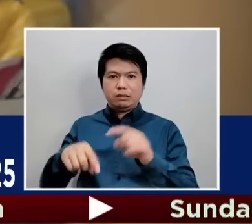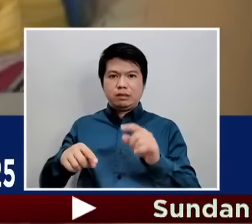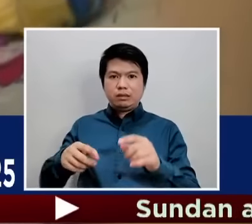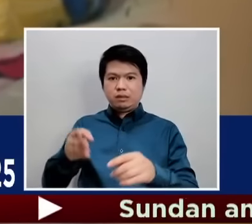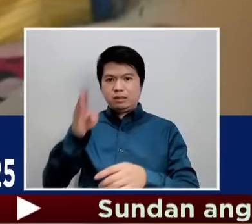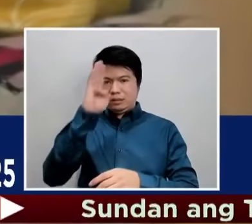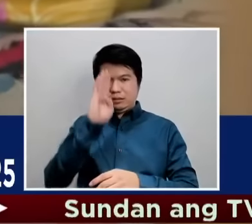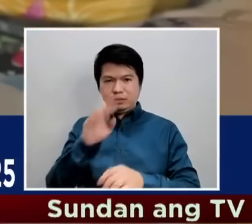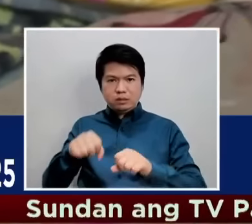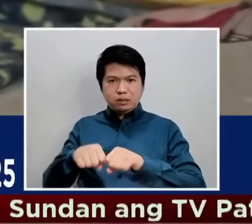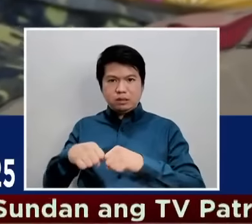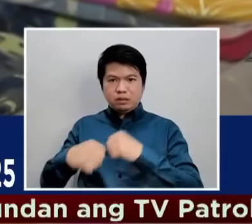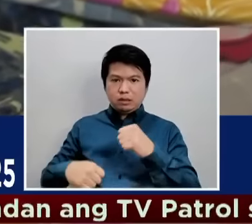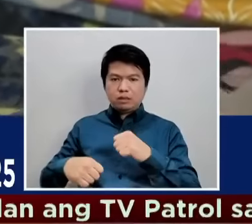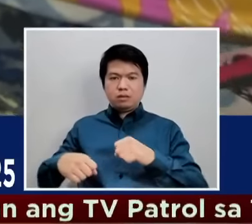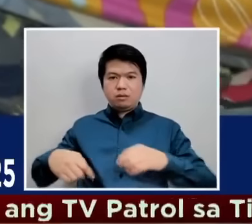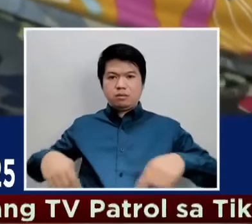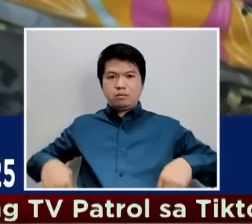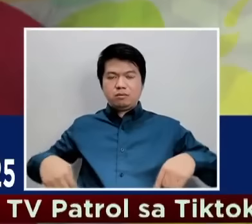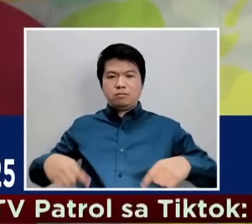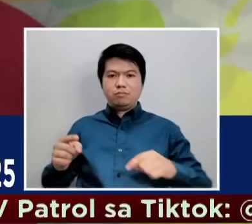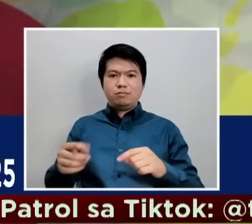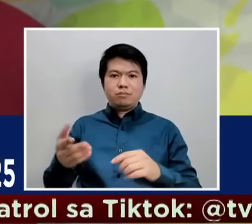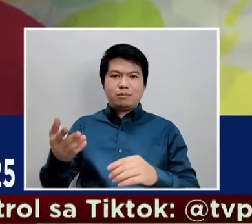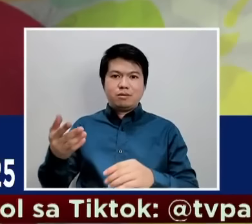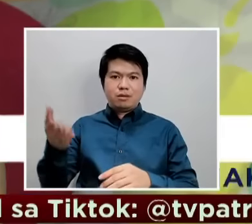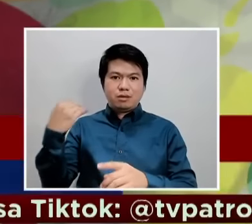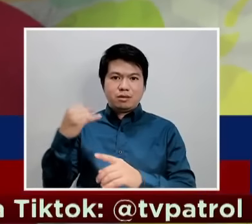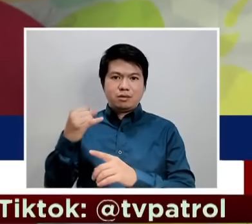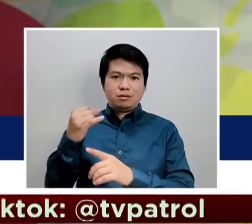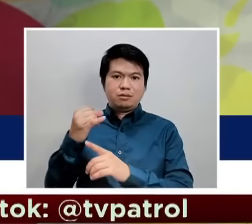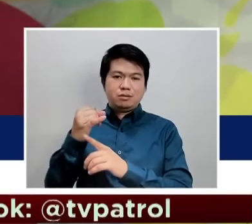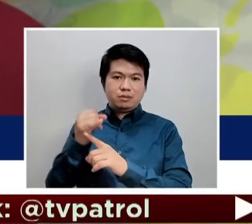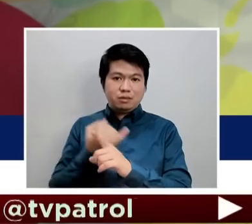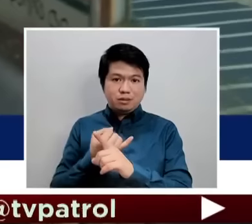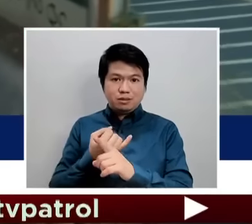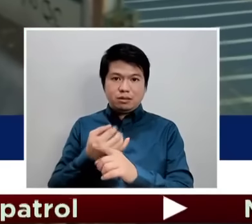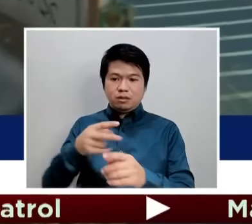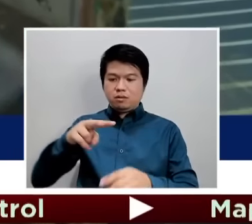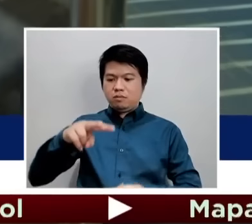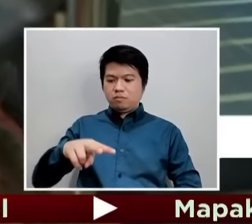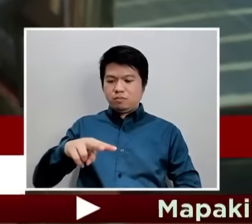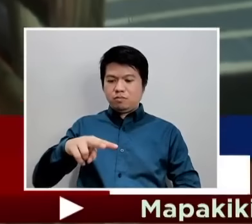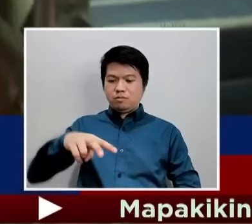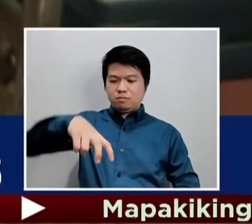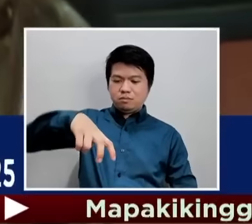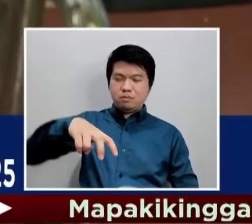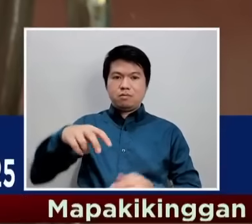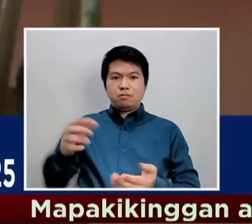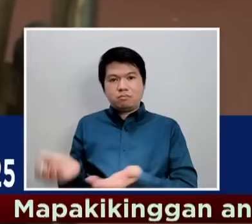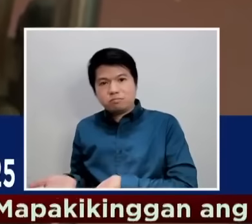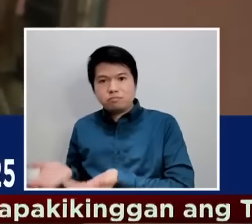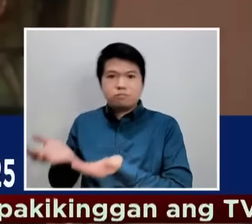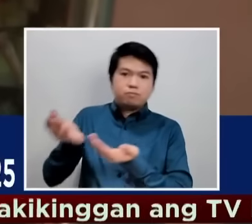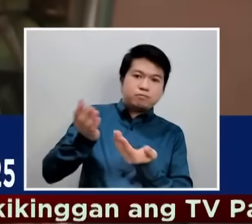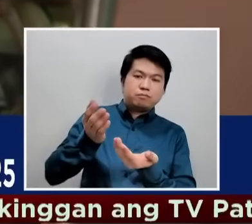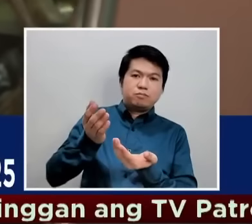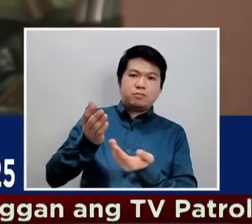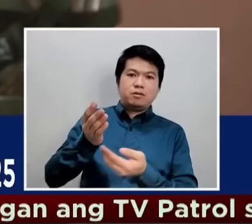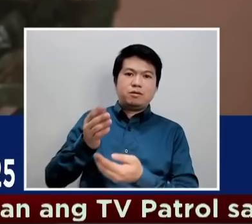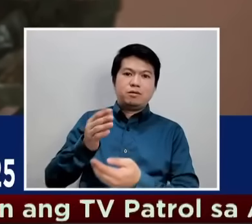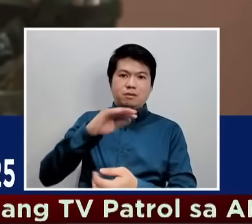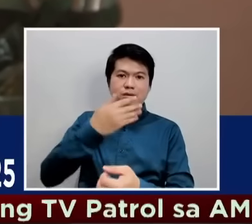Enero. Nakaupo lang ako, nakahiga. Pag ano, binubuhat ako ng anak ko. Gusto ko yung wheelchair na lang kay